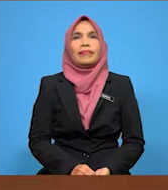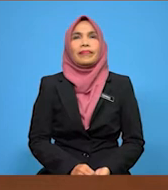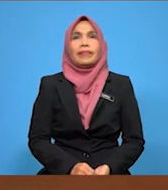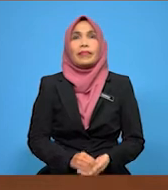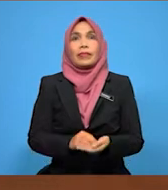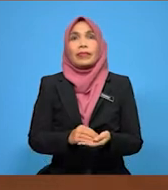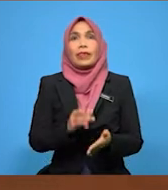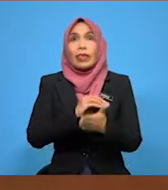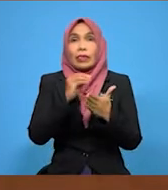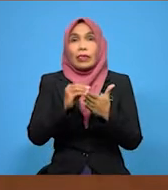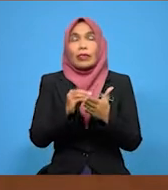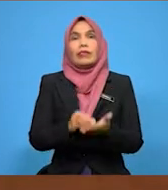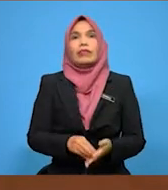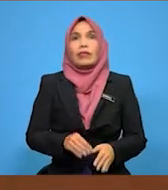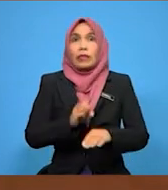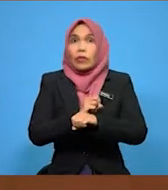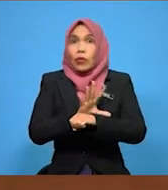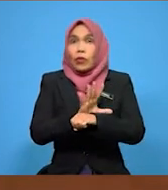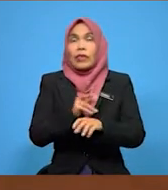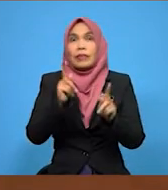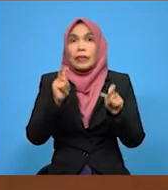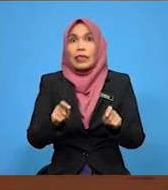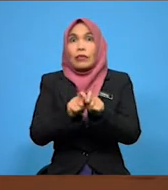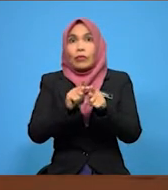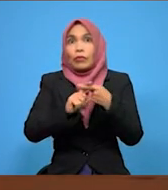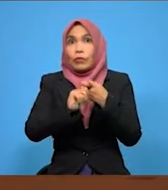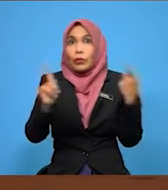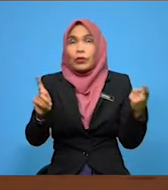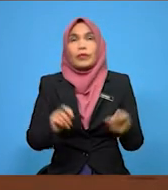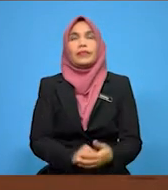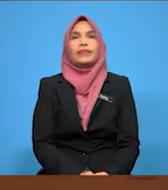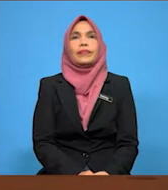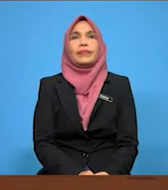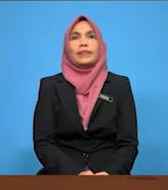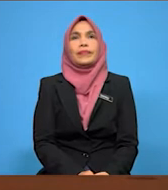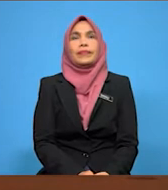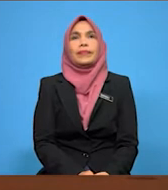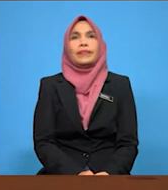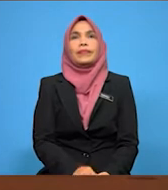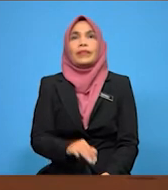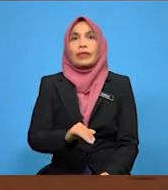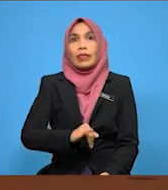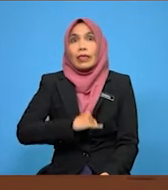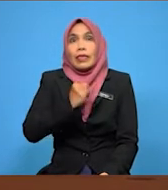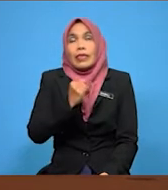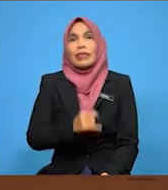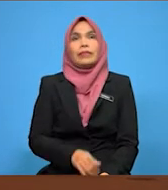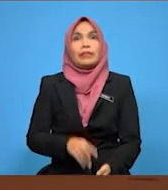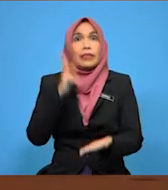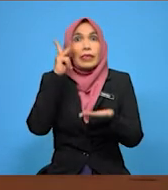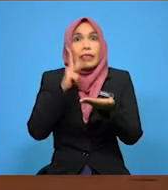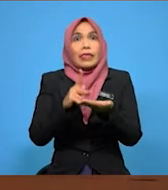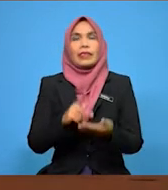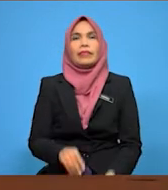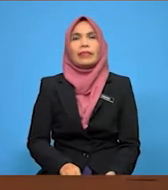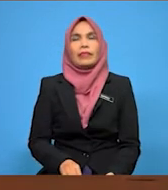bagi memutuskan rantaian COVID-19. Terlebih dahulu, saya ingin memperkenalkan diri.